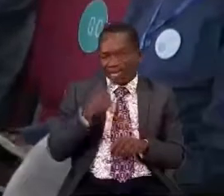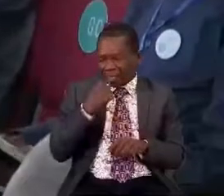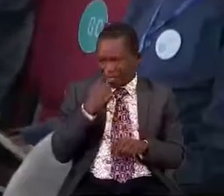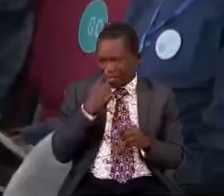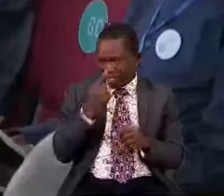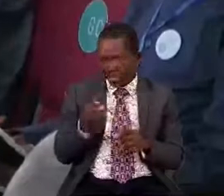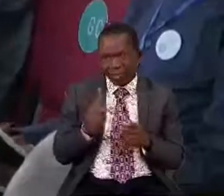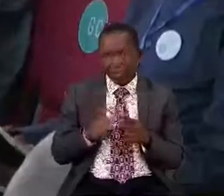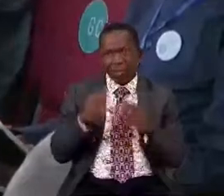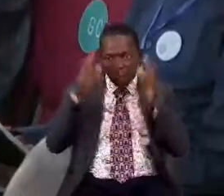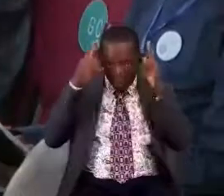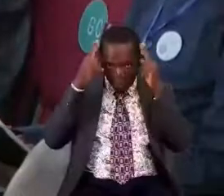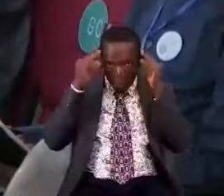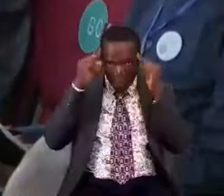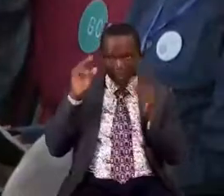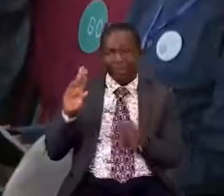verset 5, il dit,